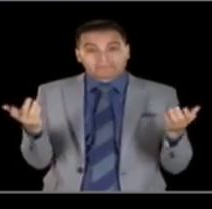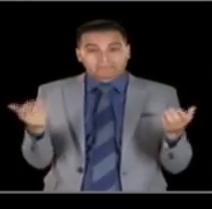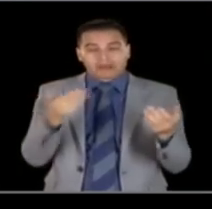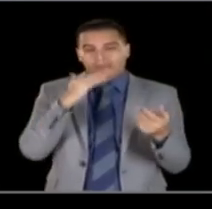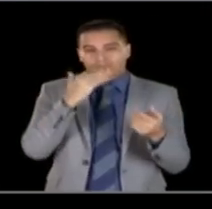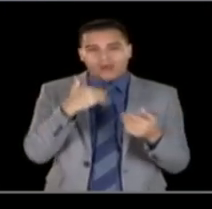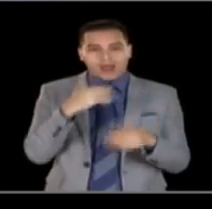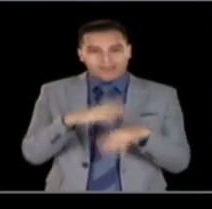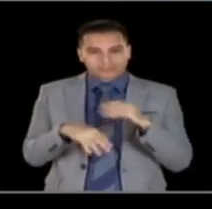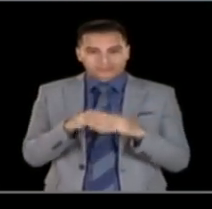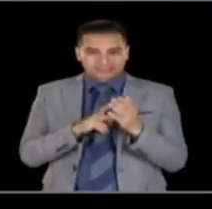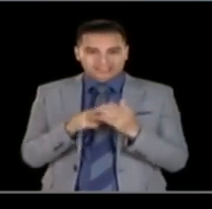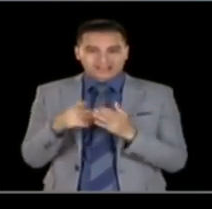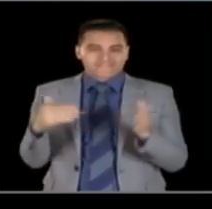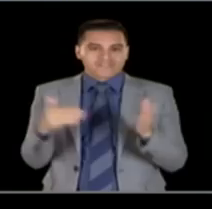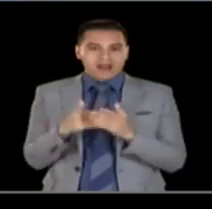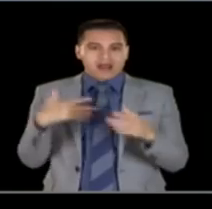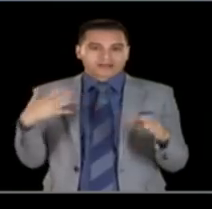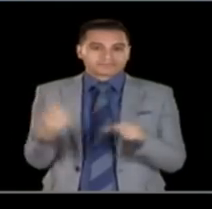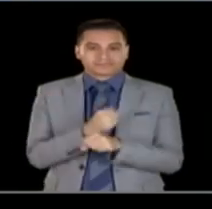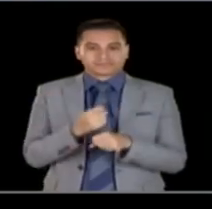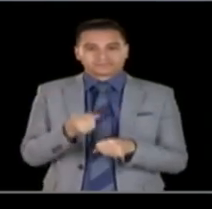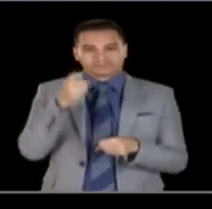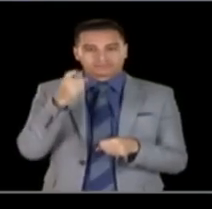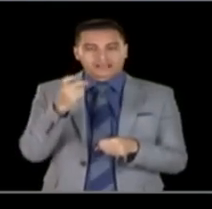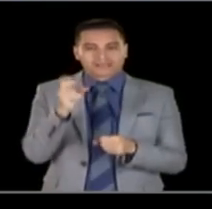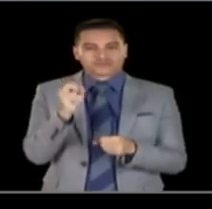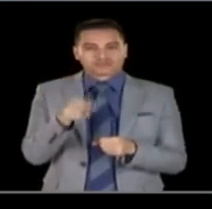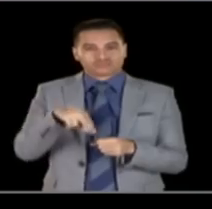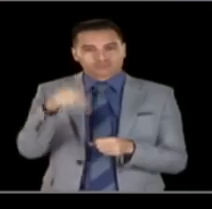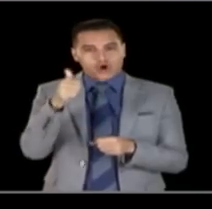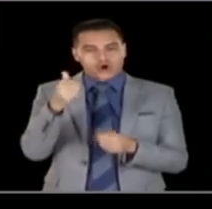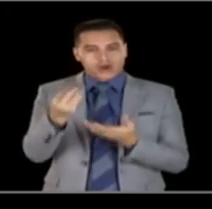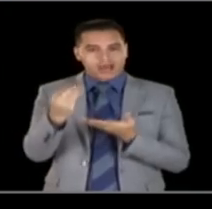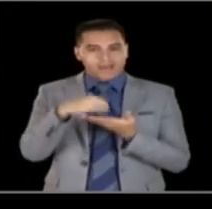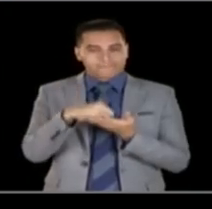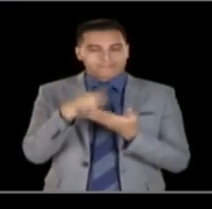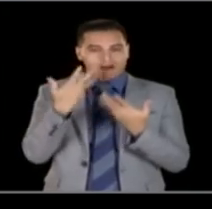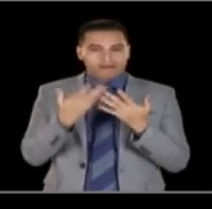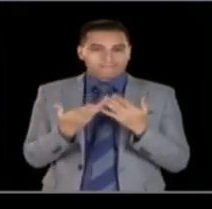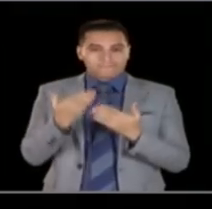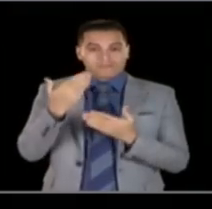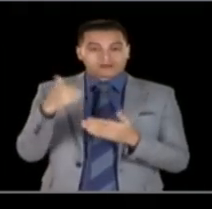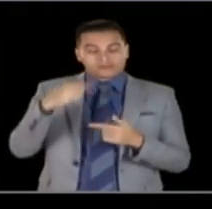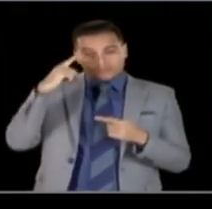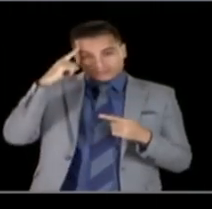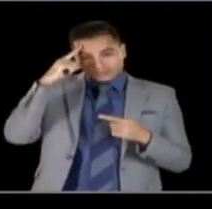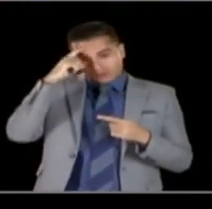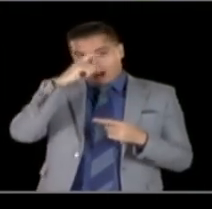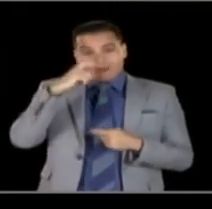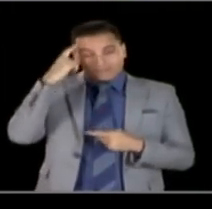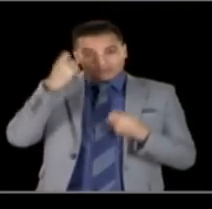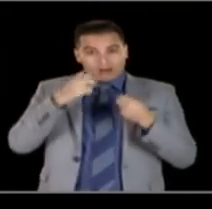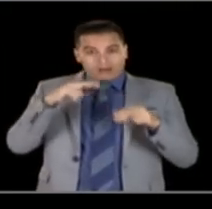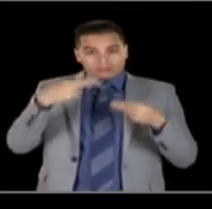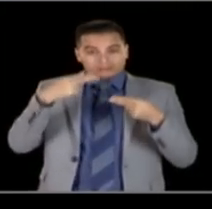الحمد لله عرفت أجيب آخر ضربة جزاء وخدنا 25 نقطة. متوفقناش في تحت الضغط وفي ضربات الجزاء بس إن شاء الله